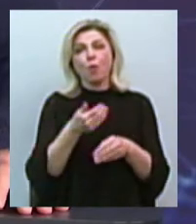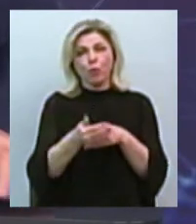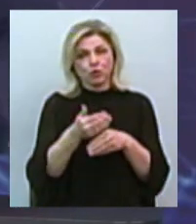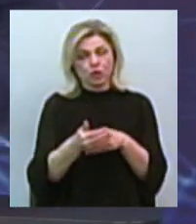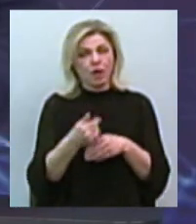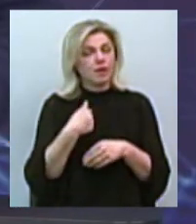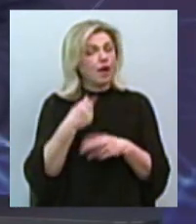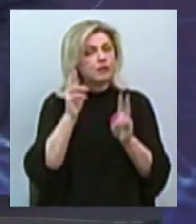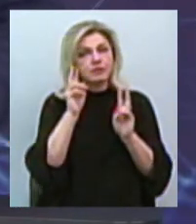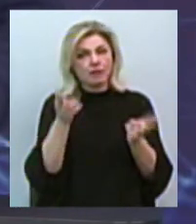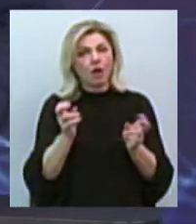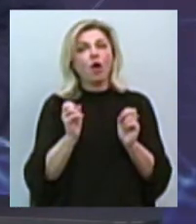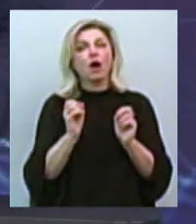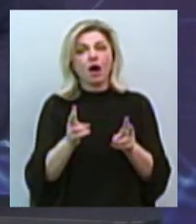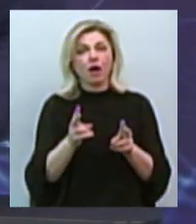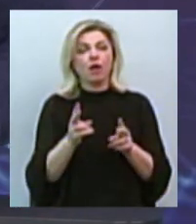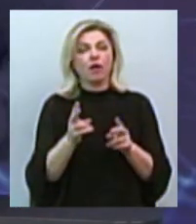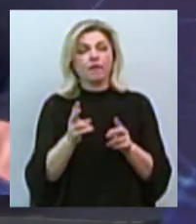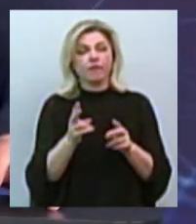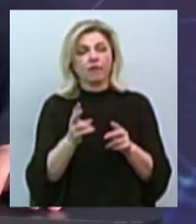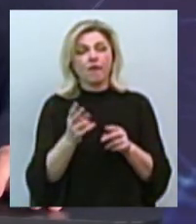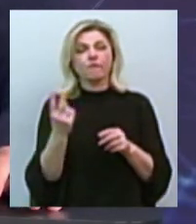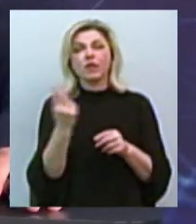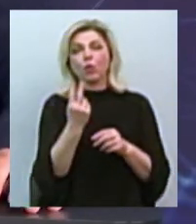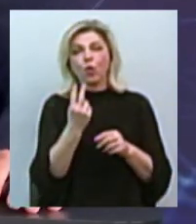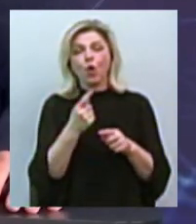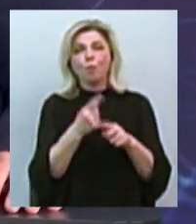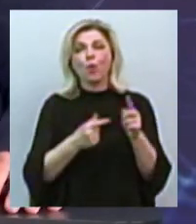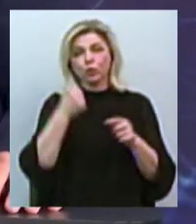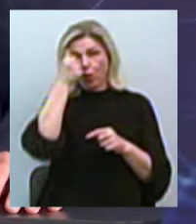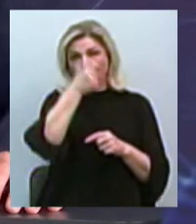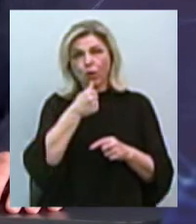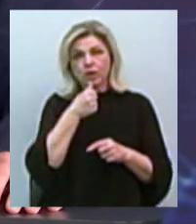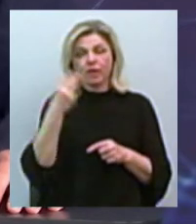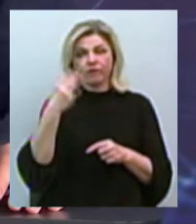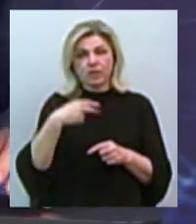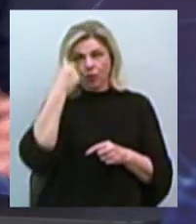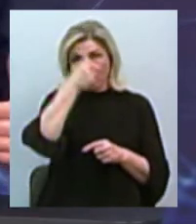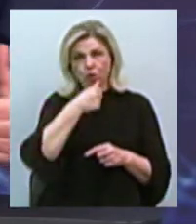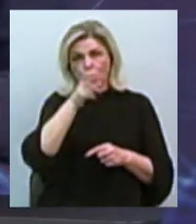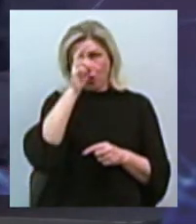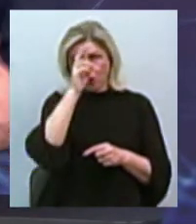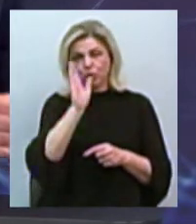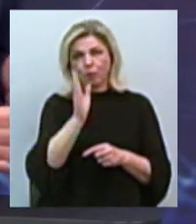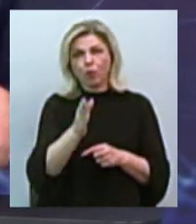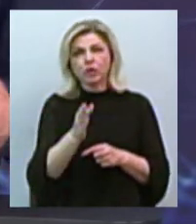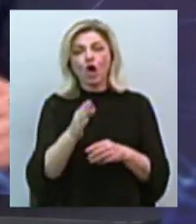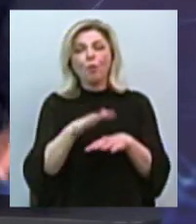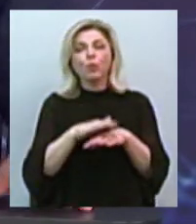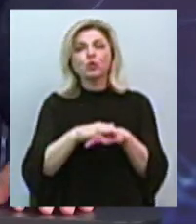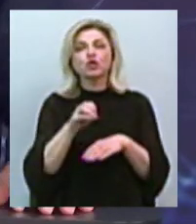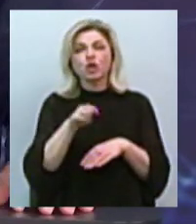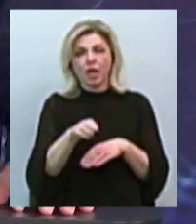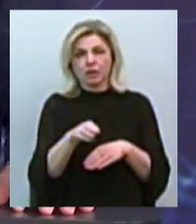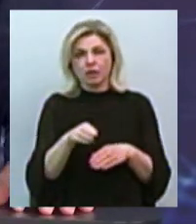знаю, как действительно во второе полугодие 2020 года будет государство сводить свой бюджет, разве